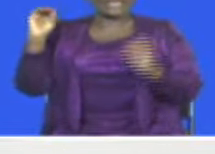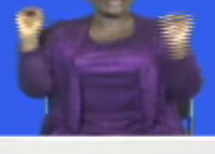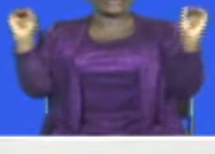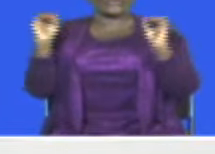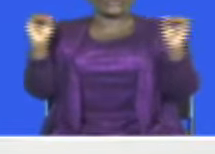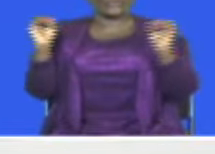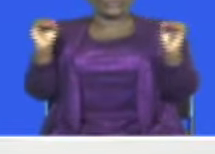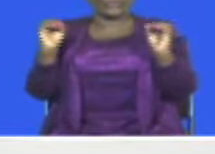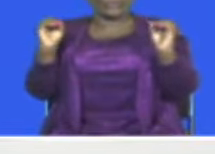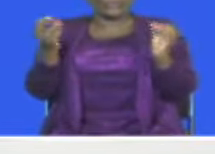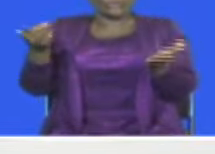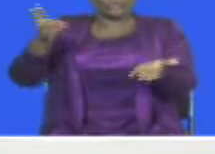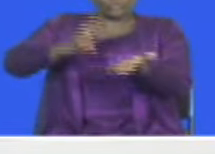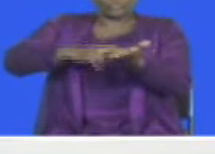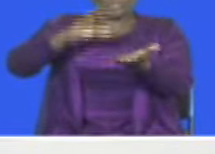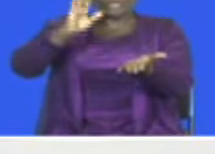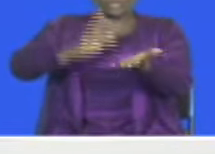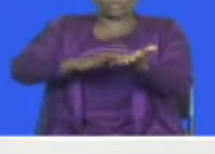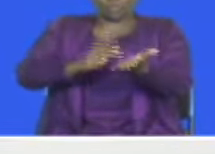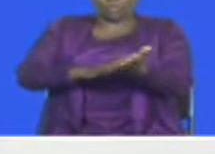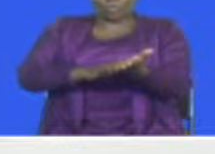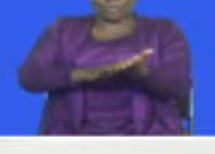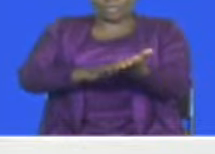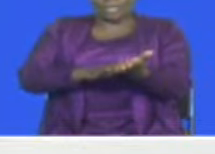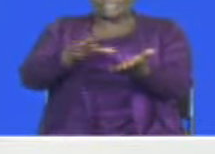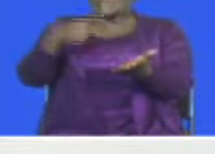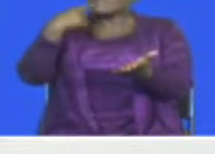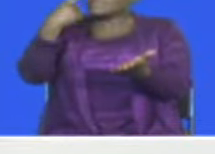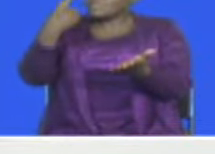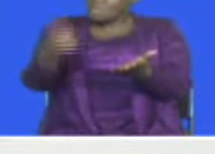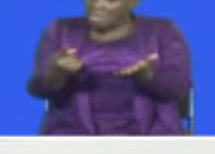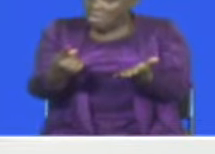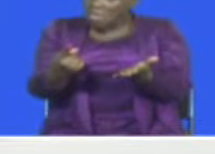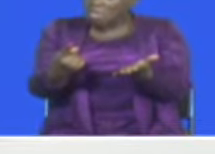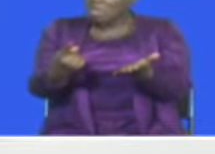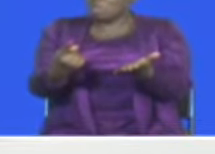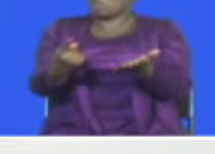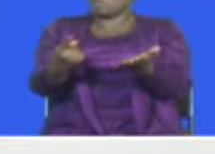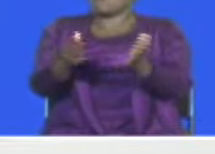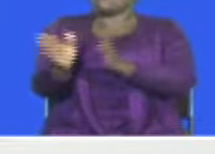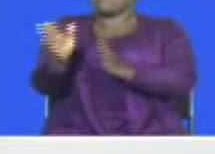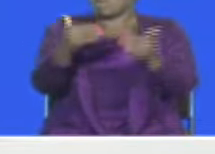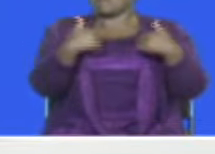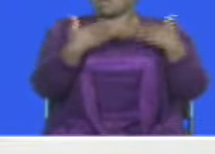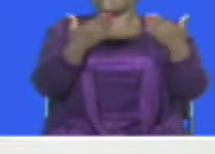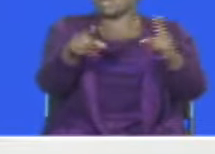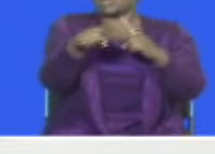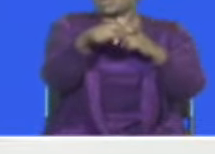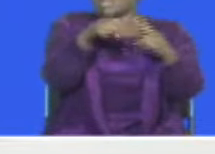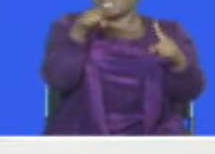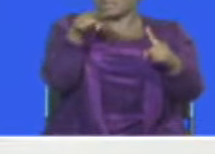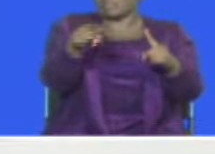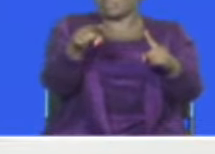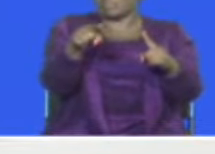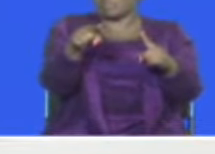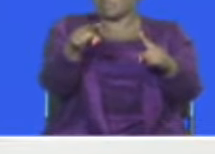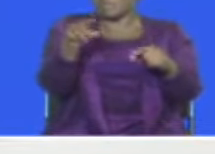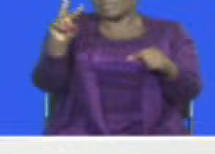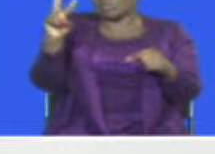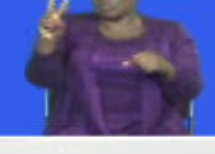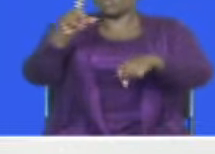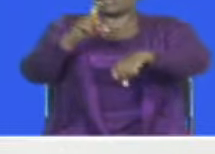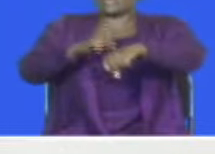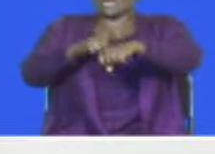DCI, kuandikisha taarifa kuhusu madai aliyotoa ya kuwa kulikuwa na njama ya kumuua akiponea mara